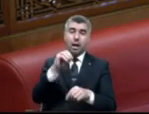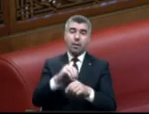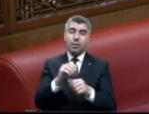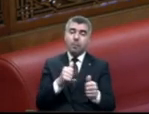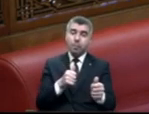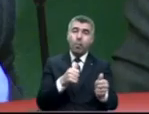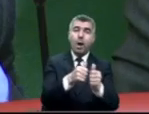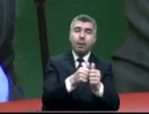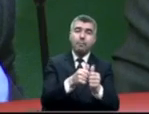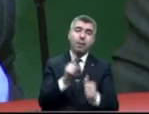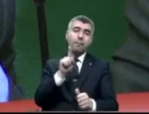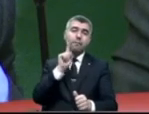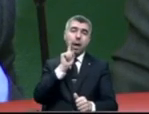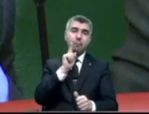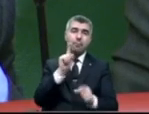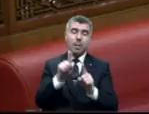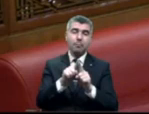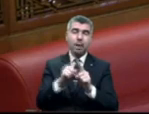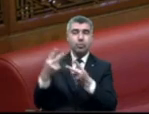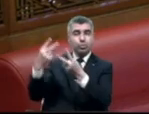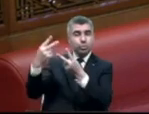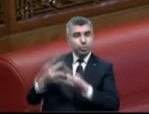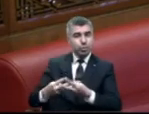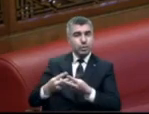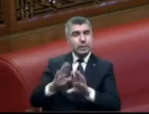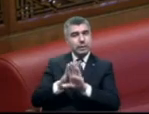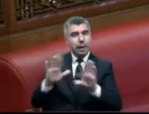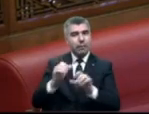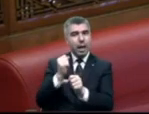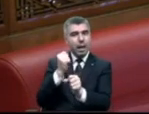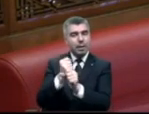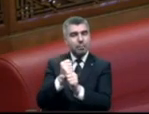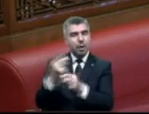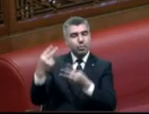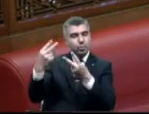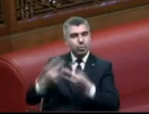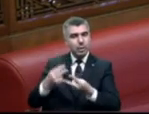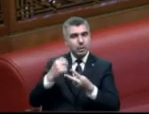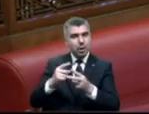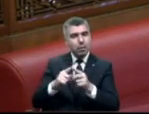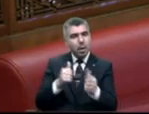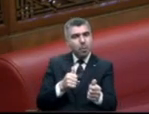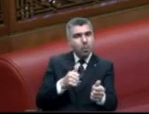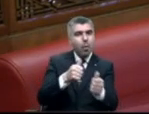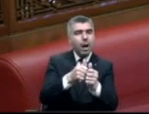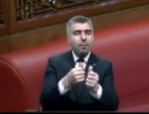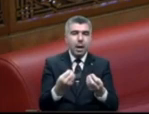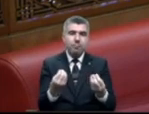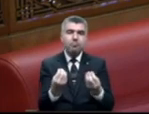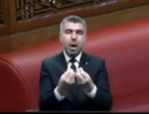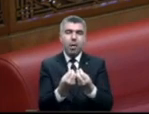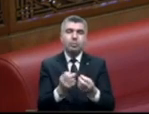عودة العاملات الموسميات إلى أرض الوطن مع انتهاء الموسم الفلاحي ومواكبة بعض العاملات الموسميات لإحداث مشاريع